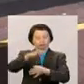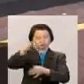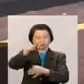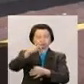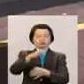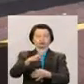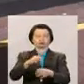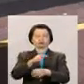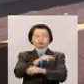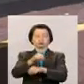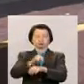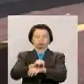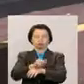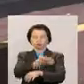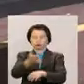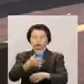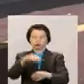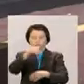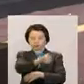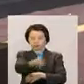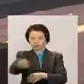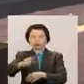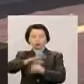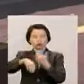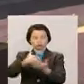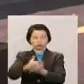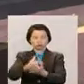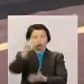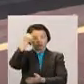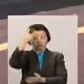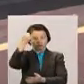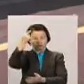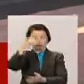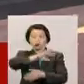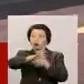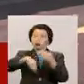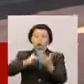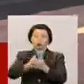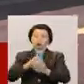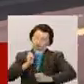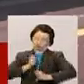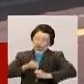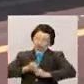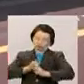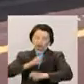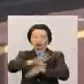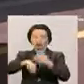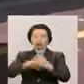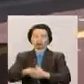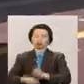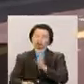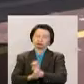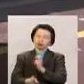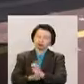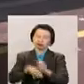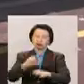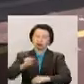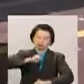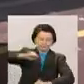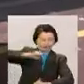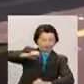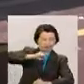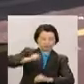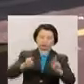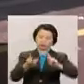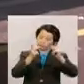patriotisme yang sangat tinggi di dalam diri semua. Dalam memahami sejarah, segala liku-liku segala perit getir, segala perjuangan dan